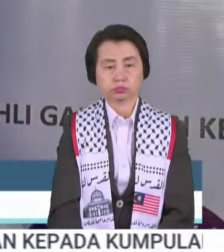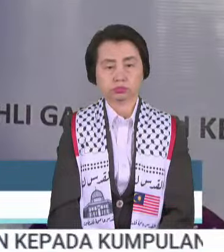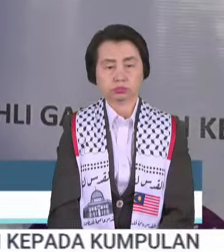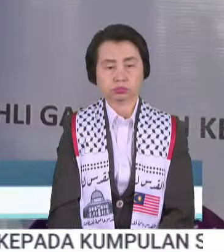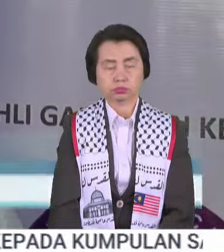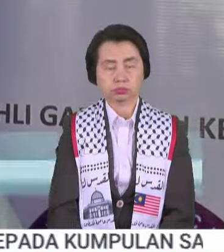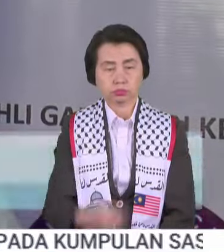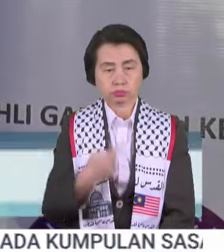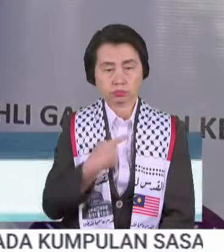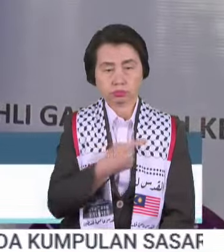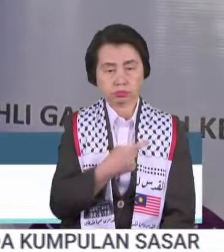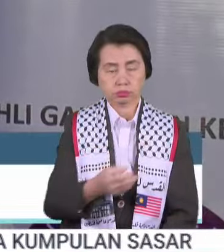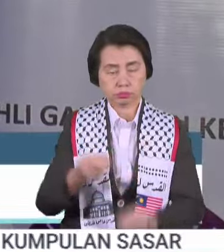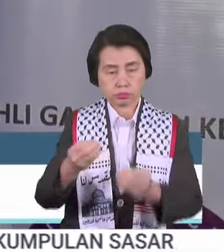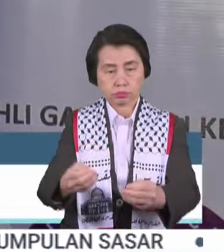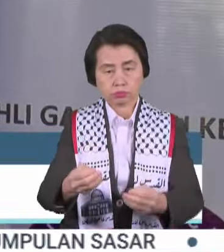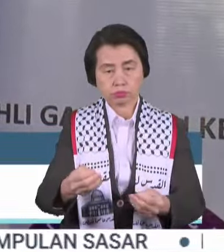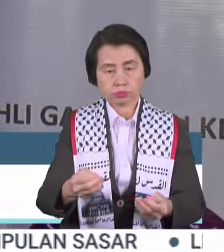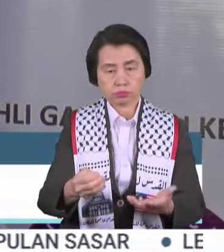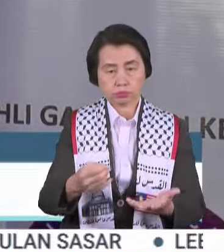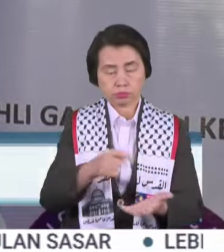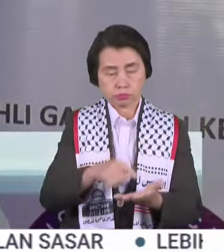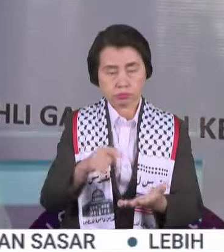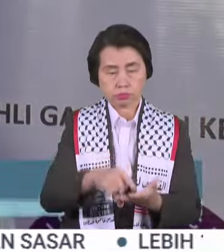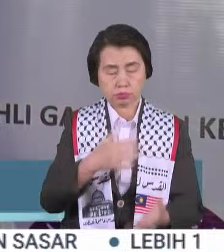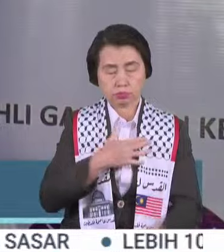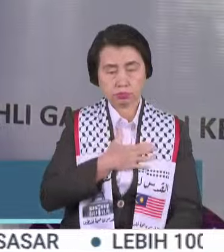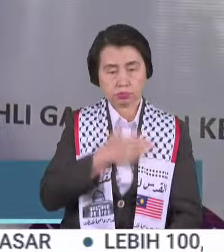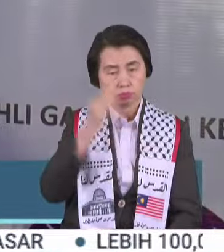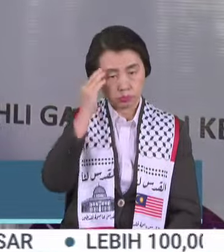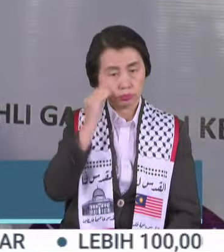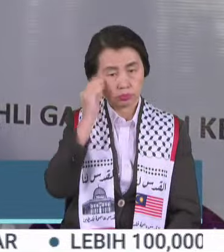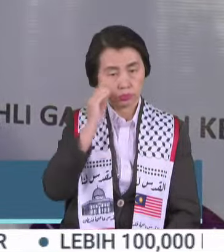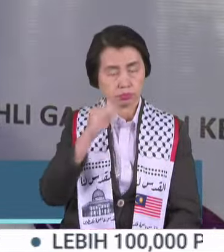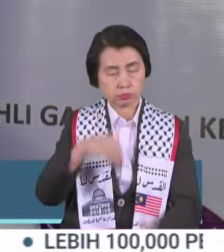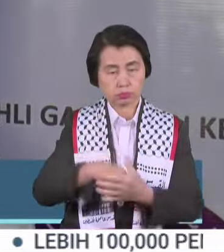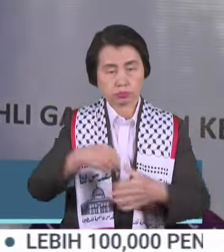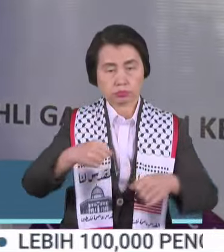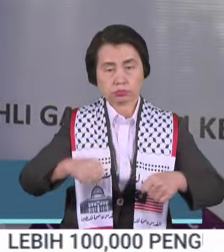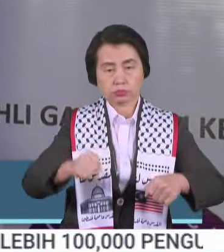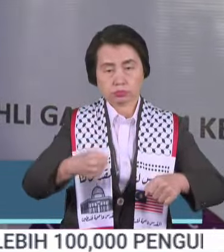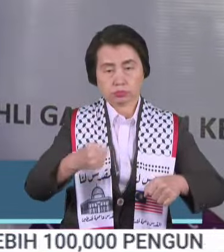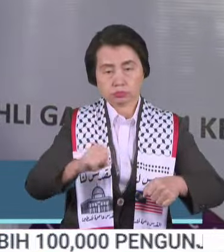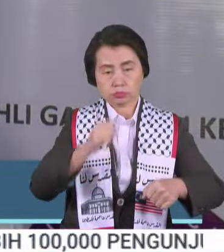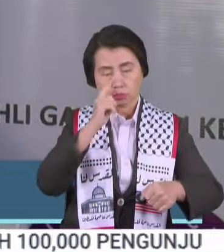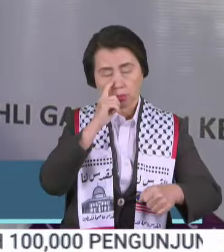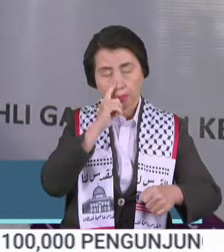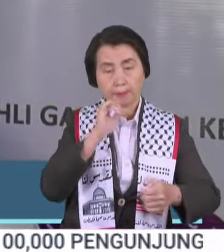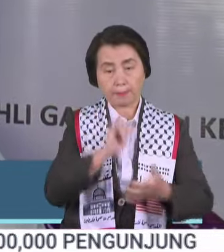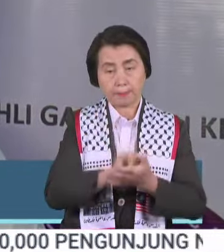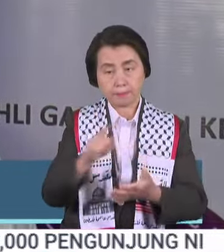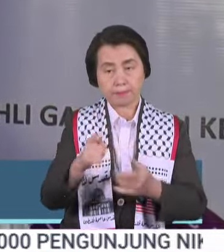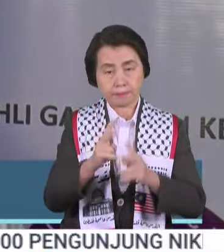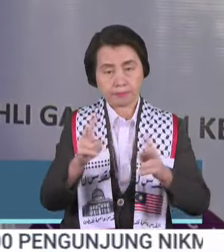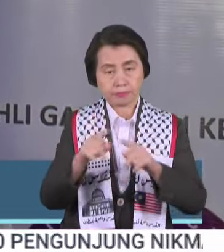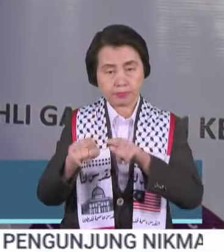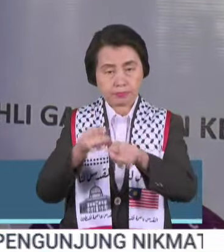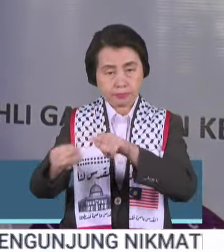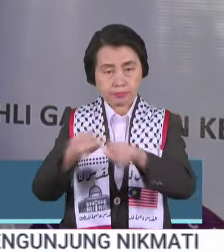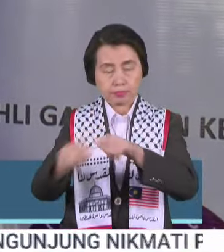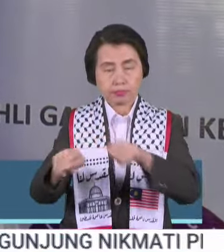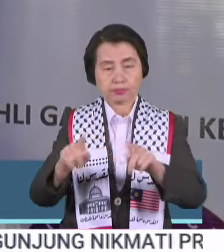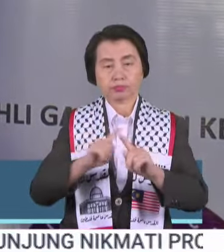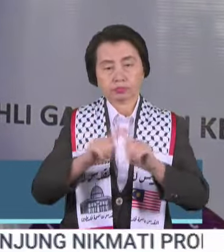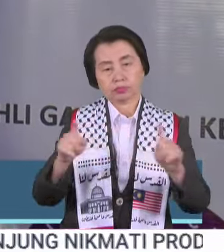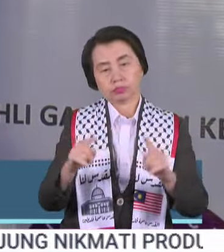Rebuilding the club, so I'm using my experience in motorsport to do that. It is a challenge,